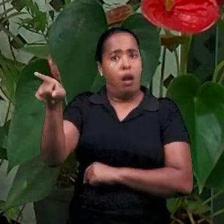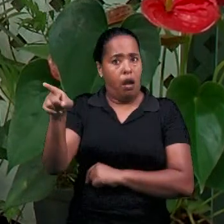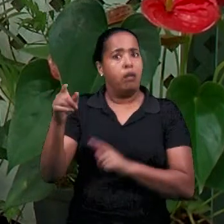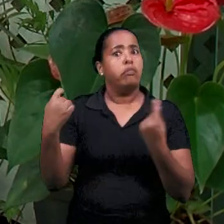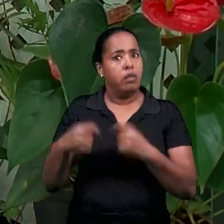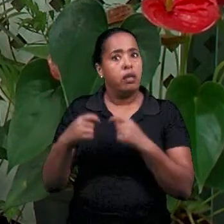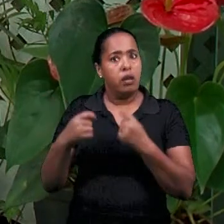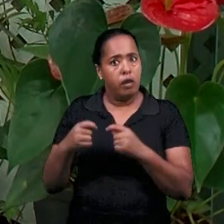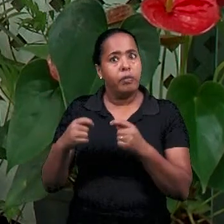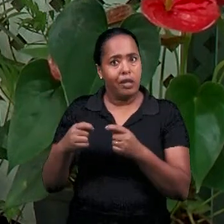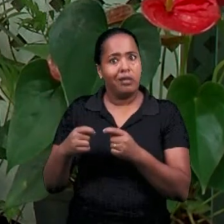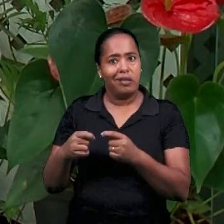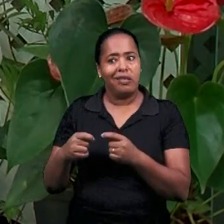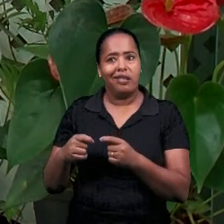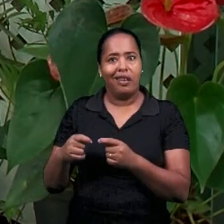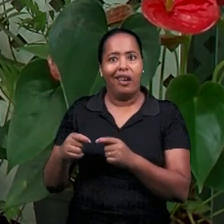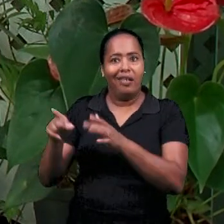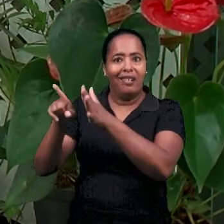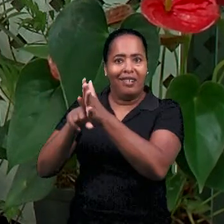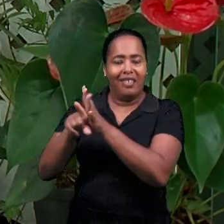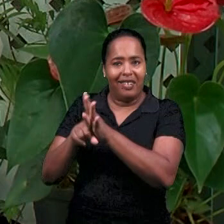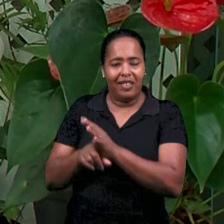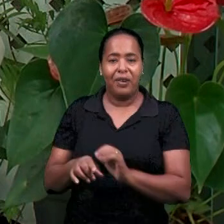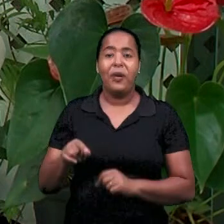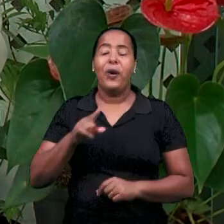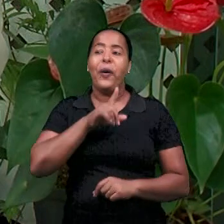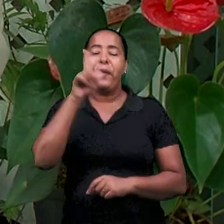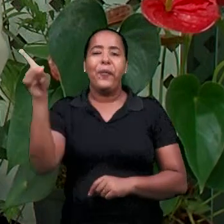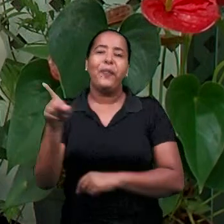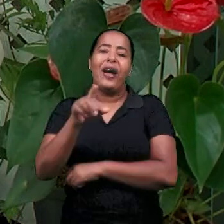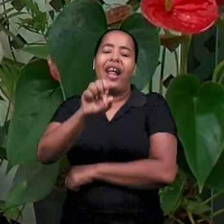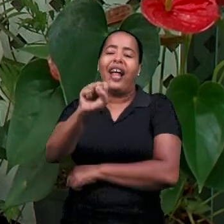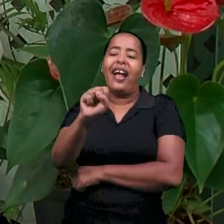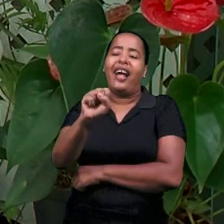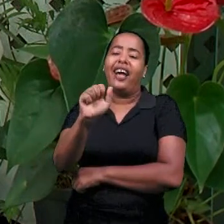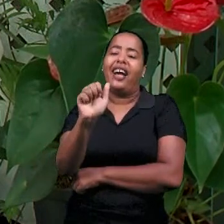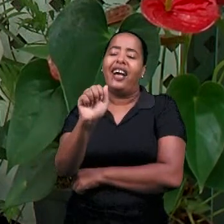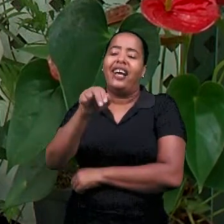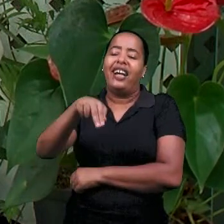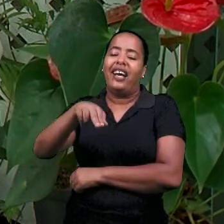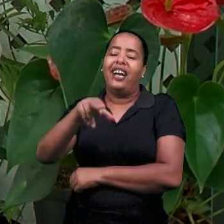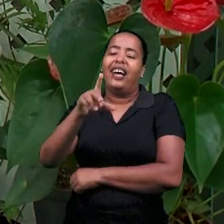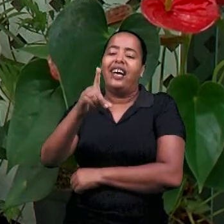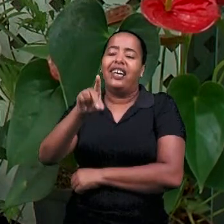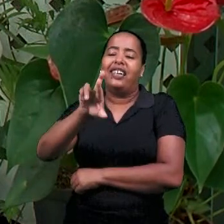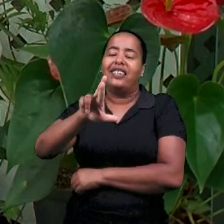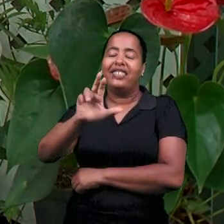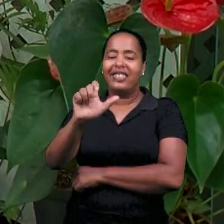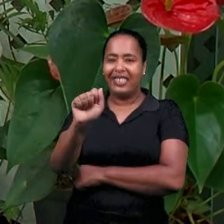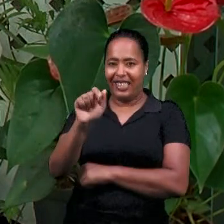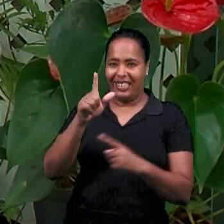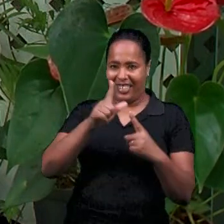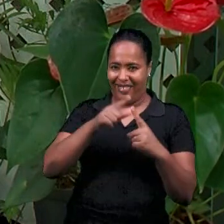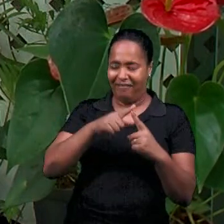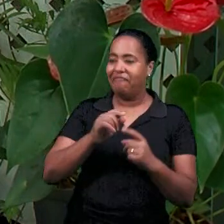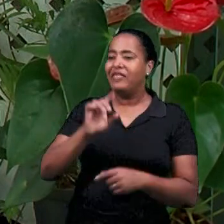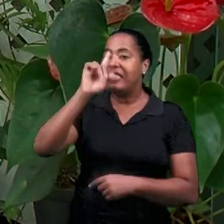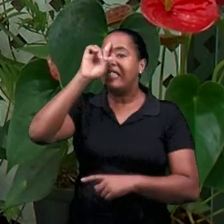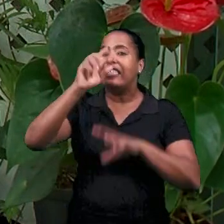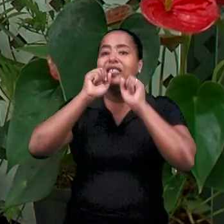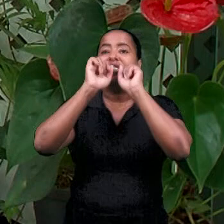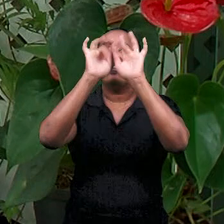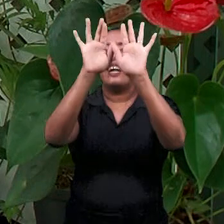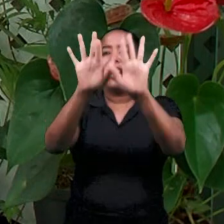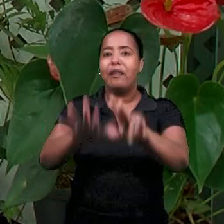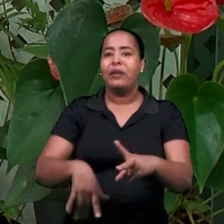de nos frères. Bon, de toute manière, il y a notre sœur Sandra d'Uruguayana. Très bien,